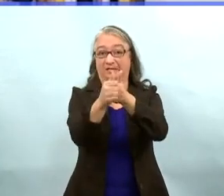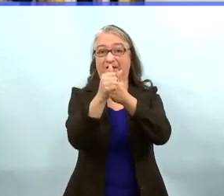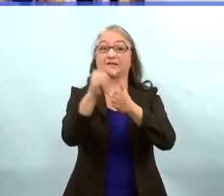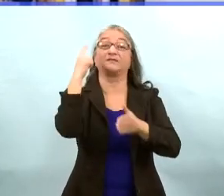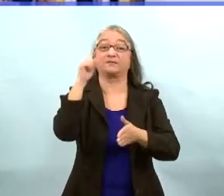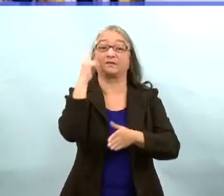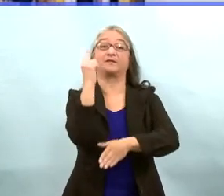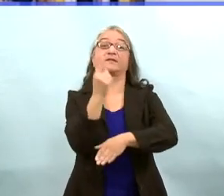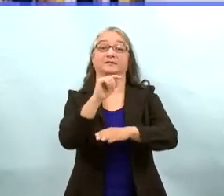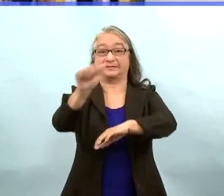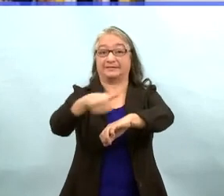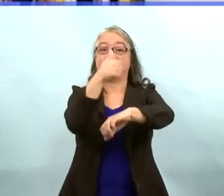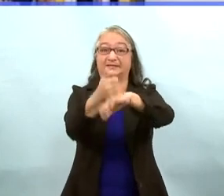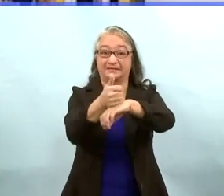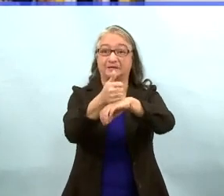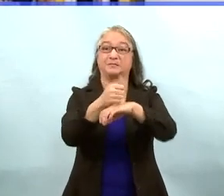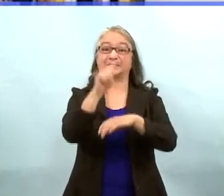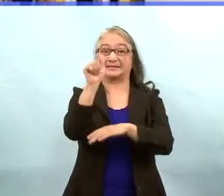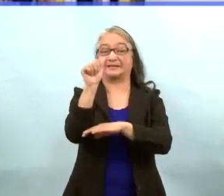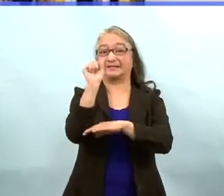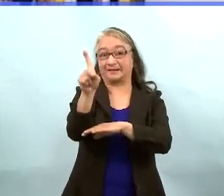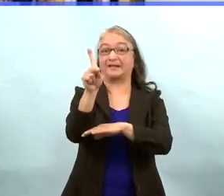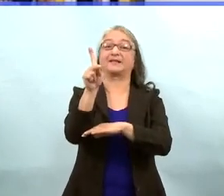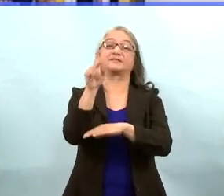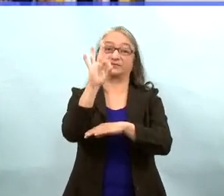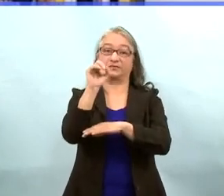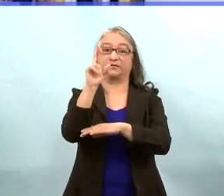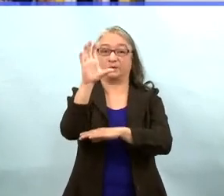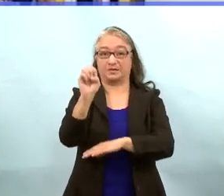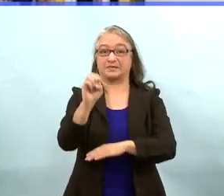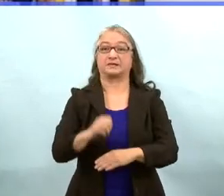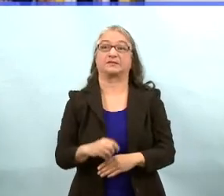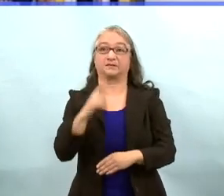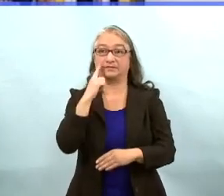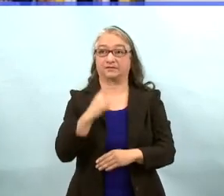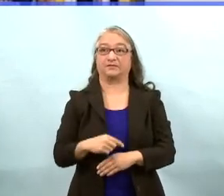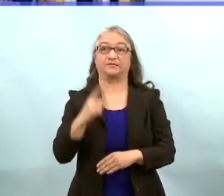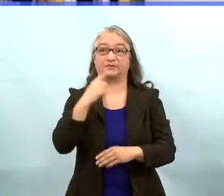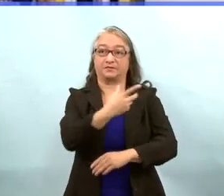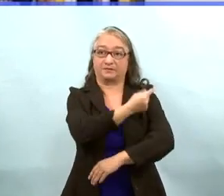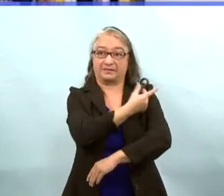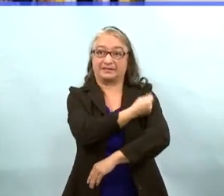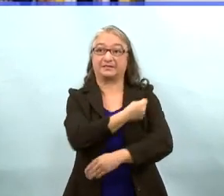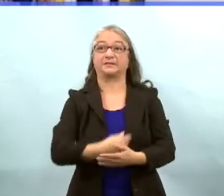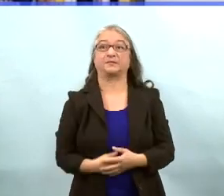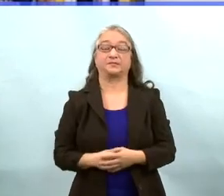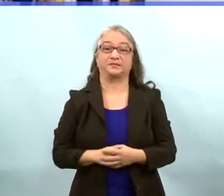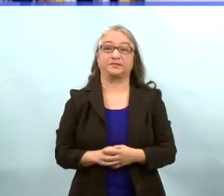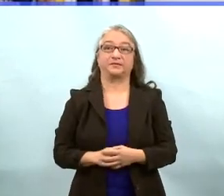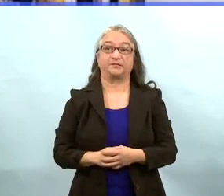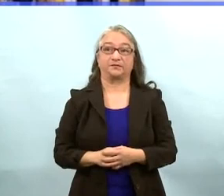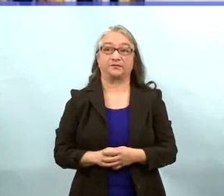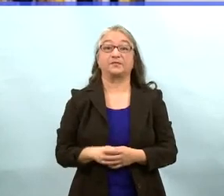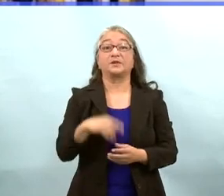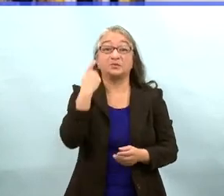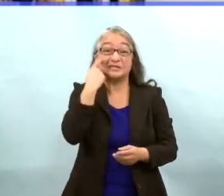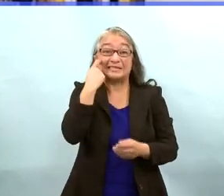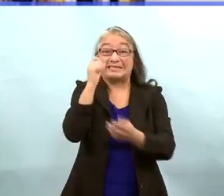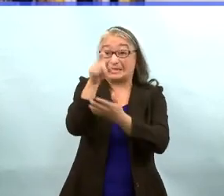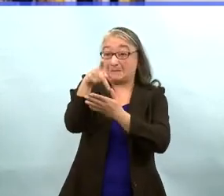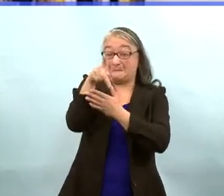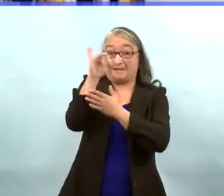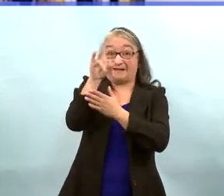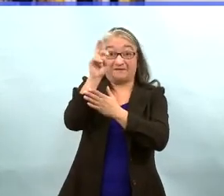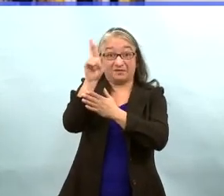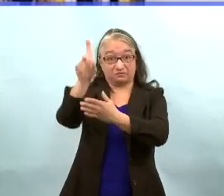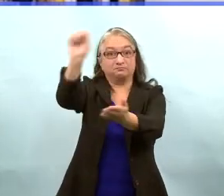Manitoba. Vendredi, Santé Canada a autorisé l'utilisation du vaccin Pfizer contre la COVID-19 chez les enfants de 5 à 11 ans. C'est